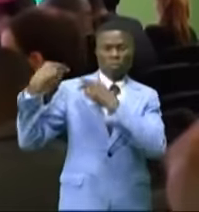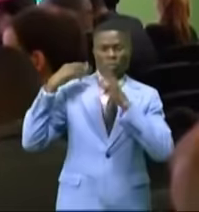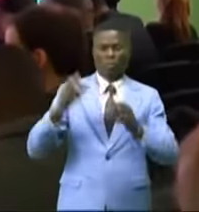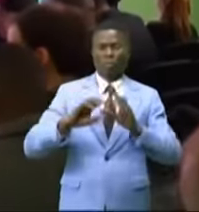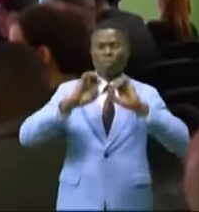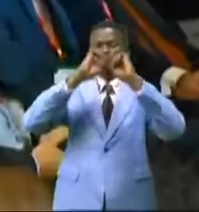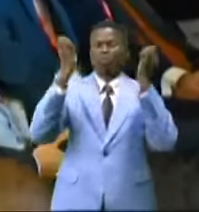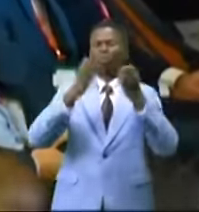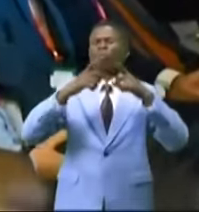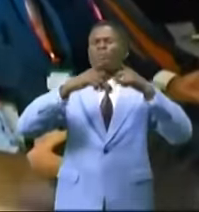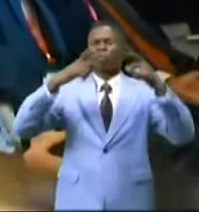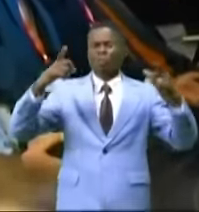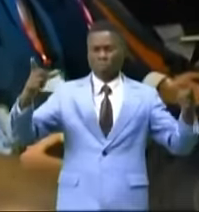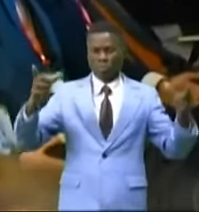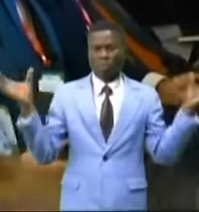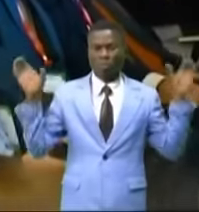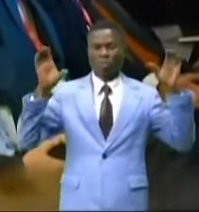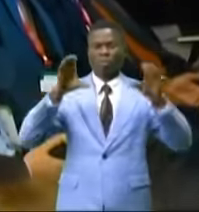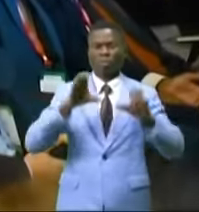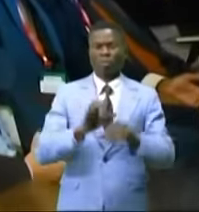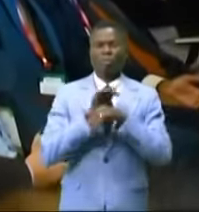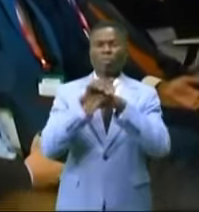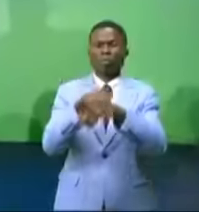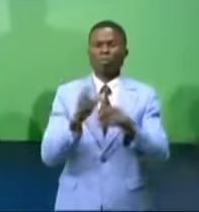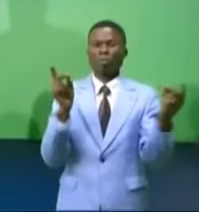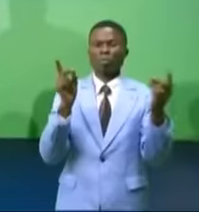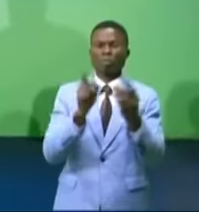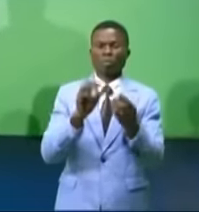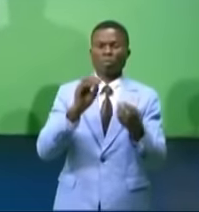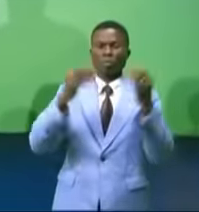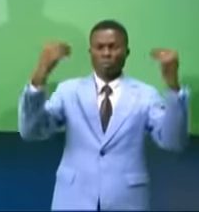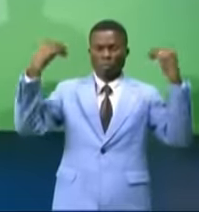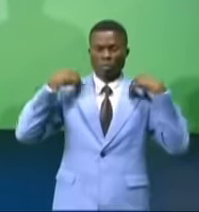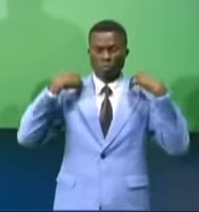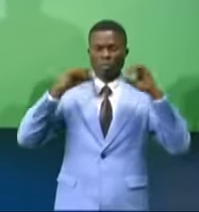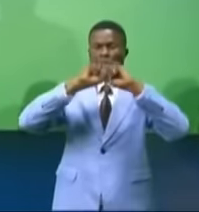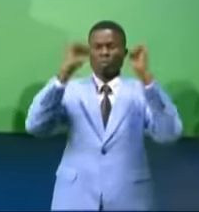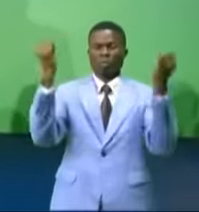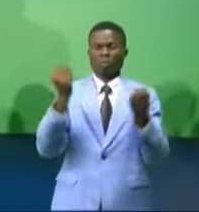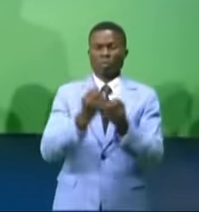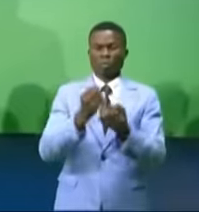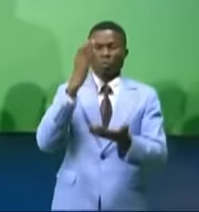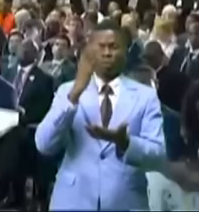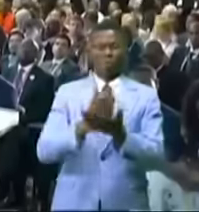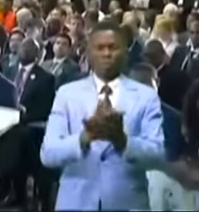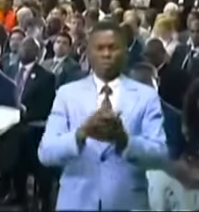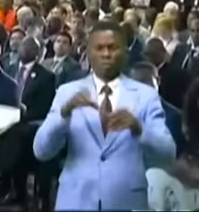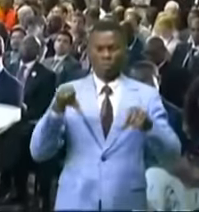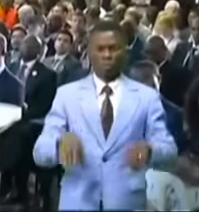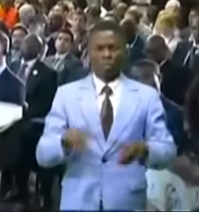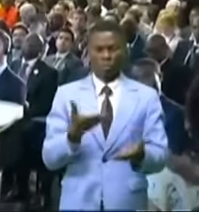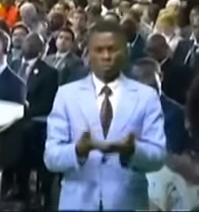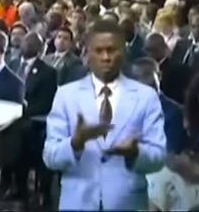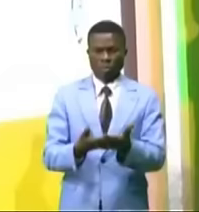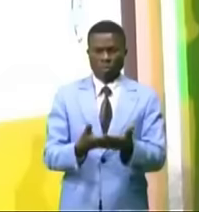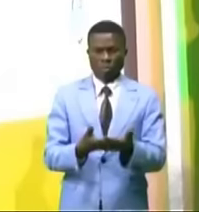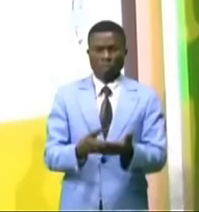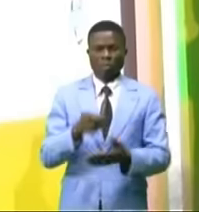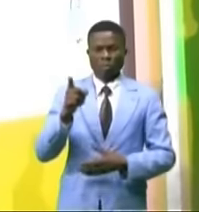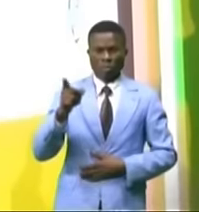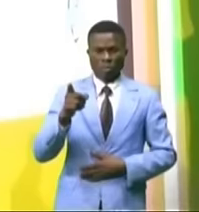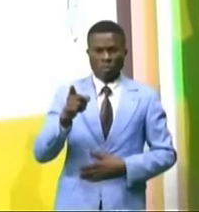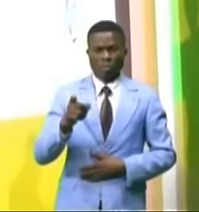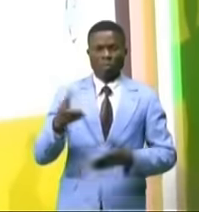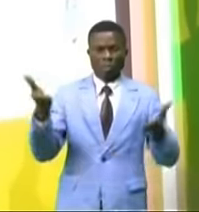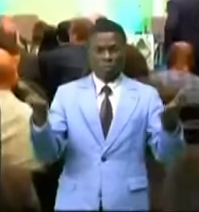groupes multinationaux, qui sont venus répondre au rendez-vous du numéro 1 de la sous-traitance en RDC. Miguel Katen Kachal, puisqu'il s'agit de lui, était sur